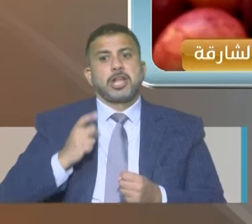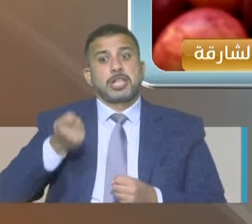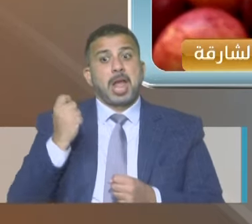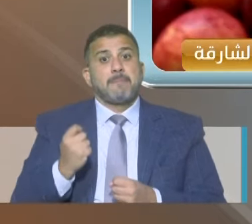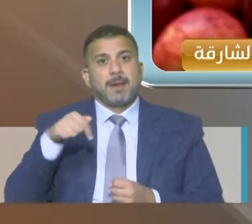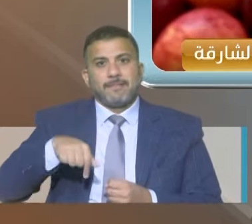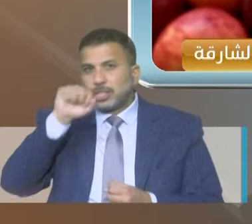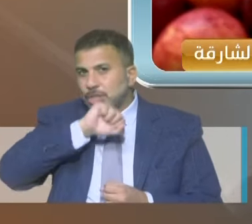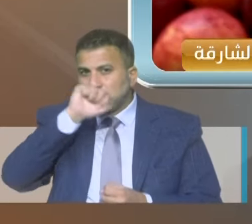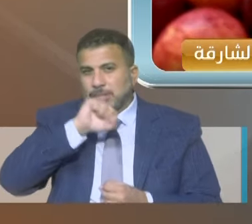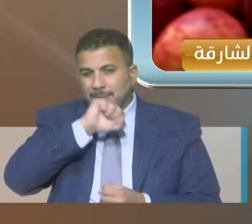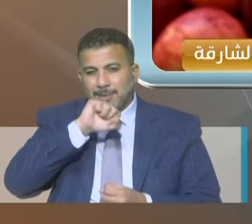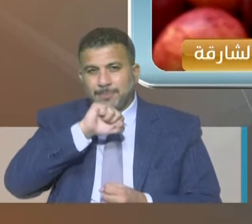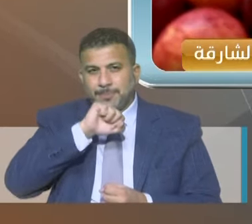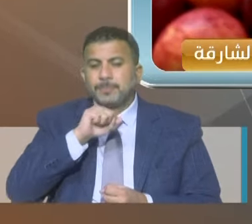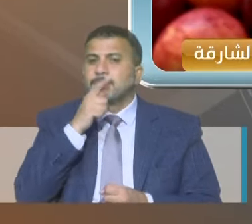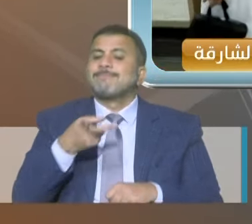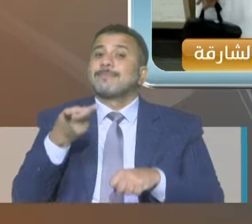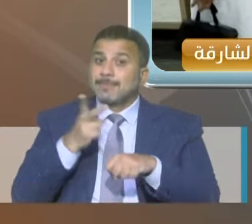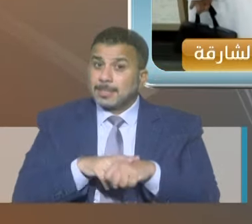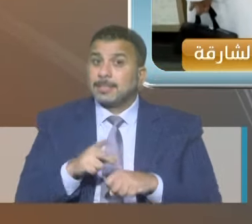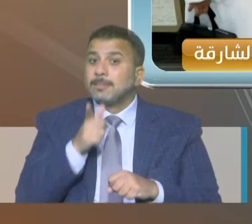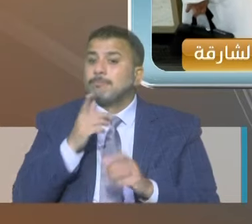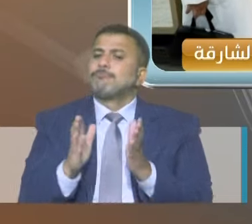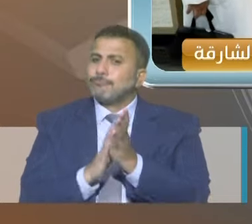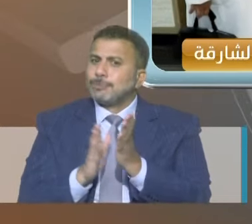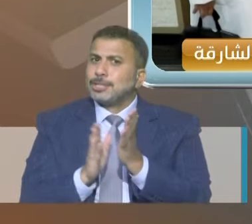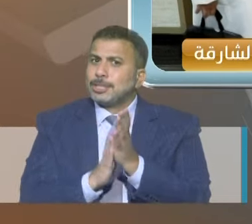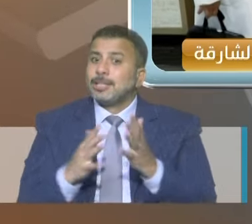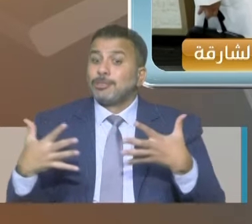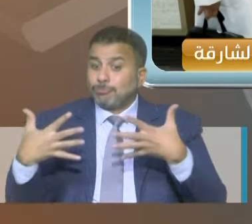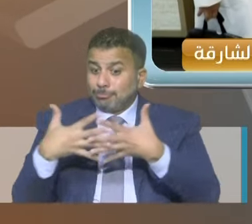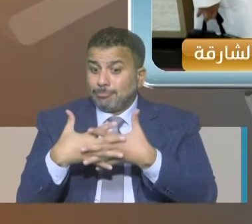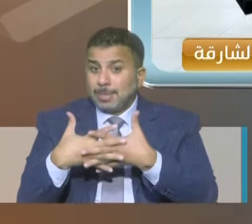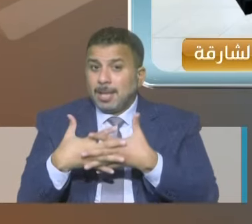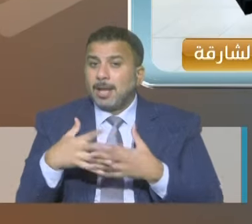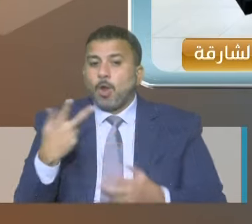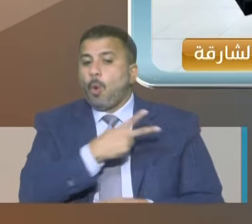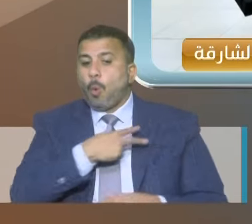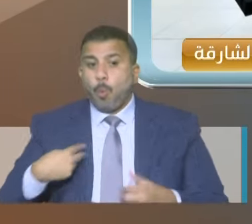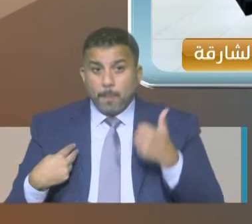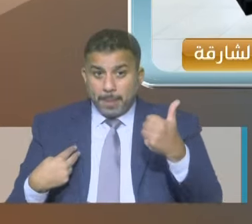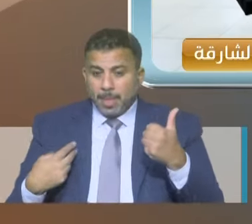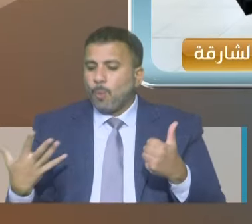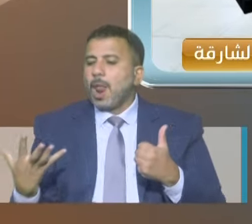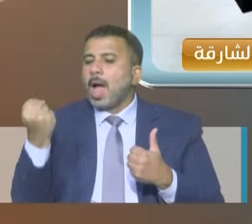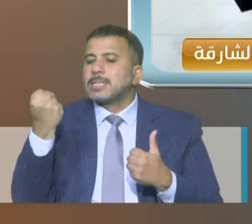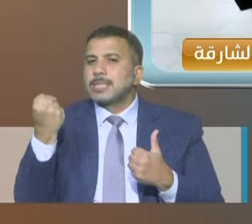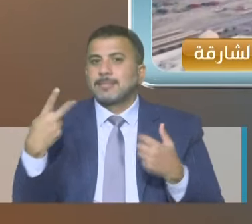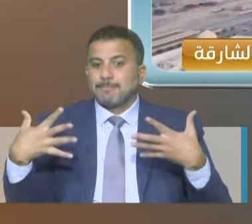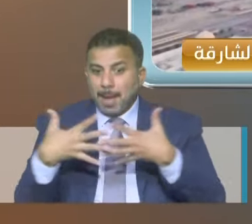إمارة الشارقة، وكذلك تشجيع الشراكة بين القطاع الحكومي